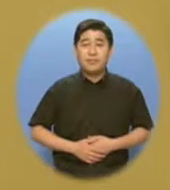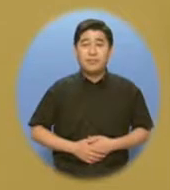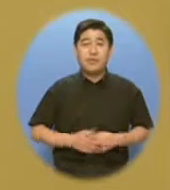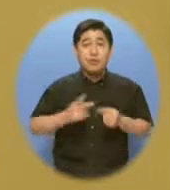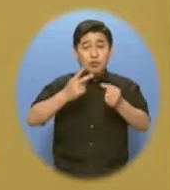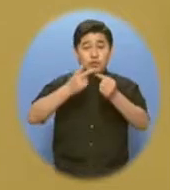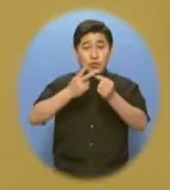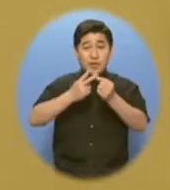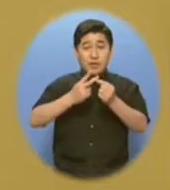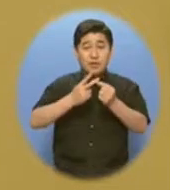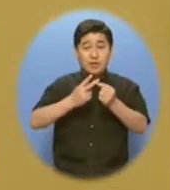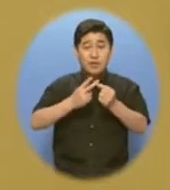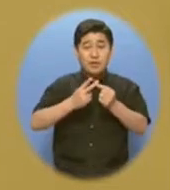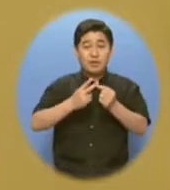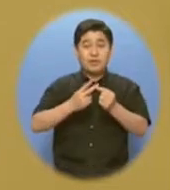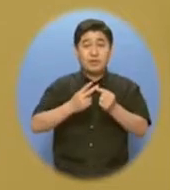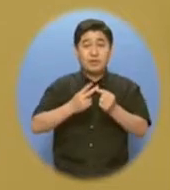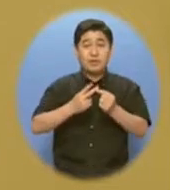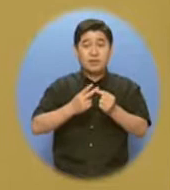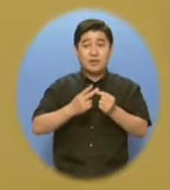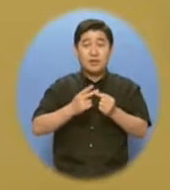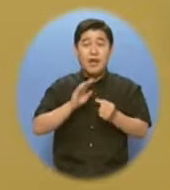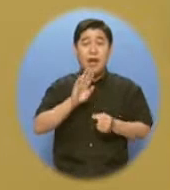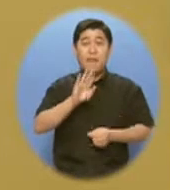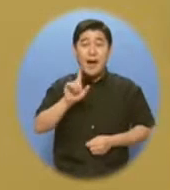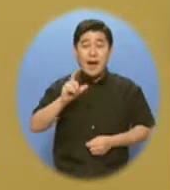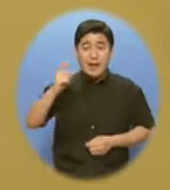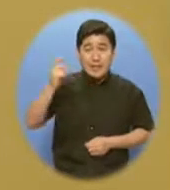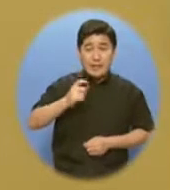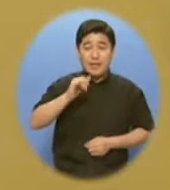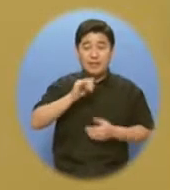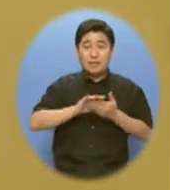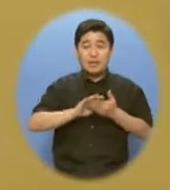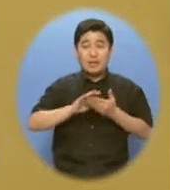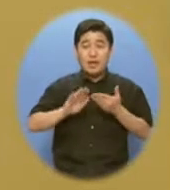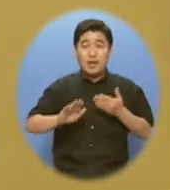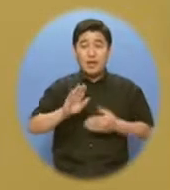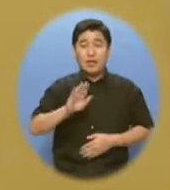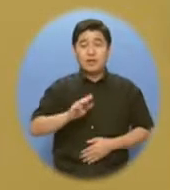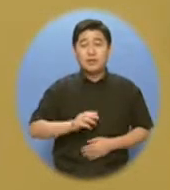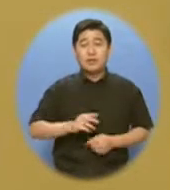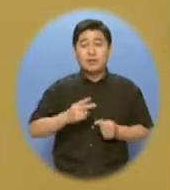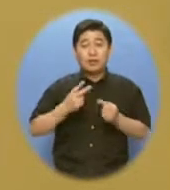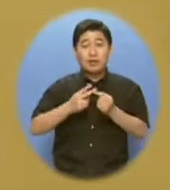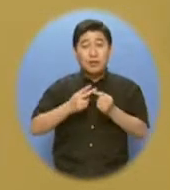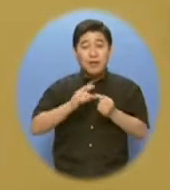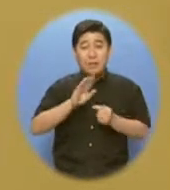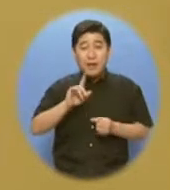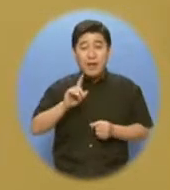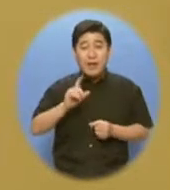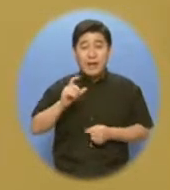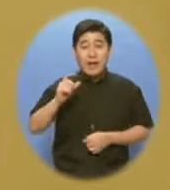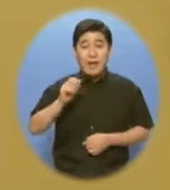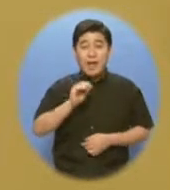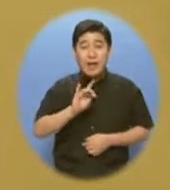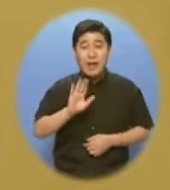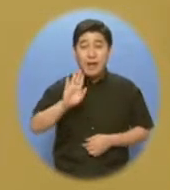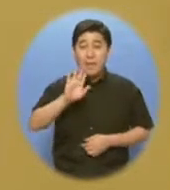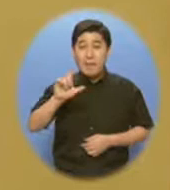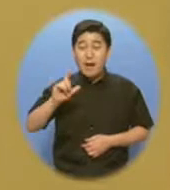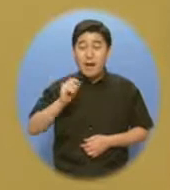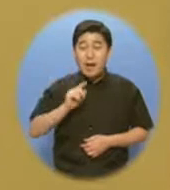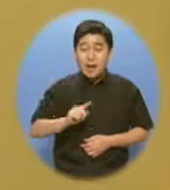두 번째 2번은 해바라기, 즉 바, 두 번째 음절인 바에 있거든요.